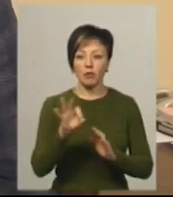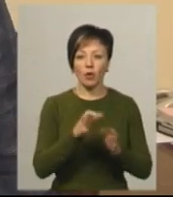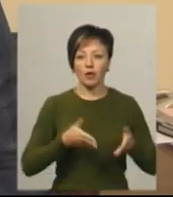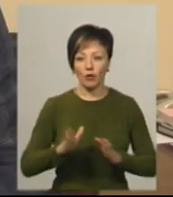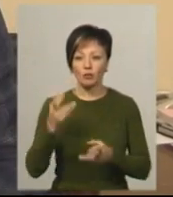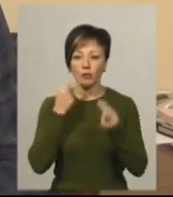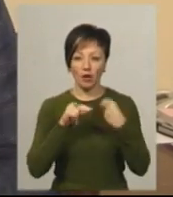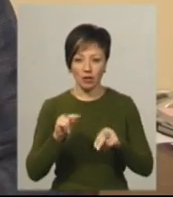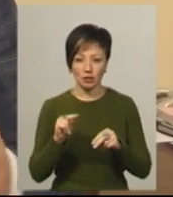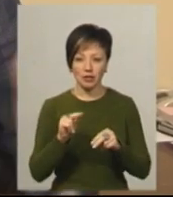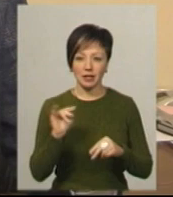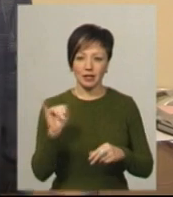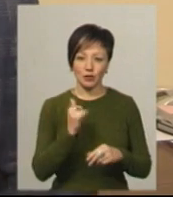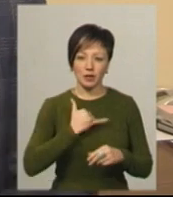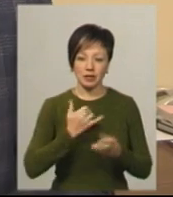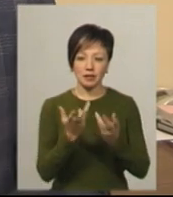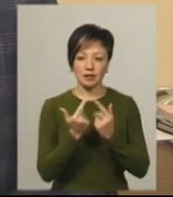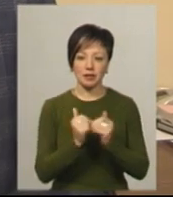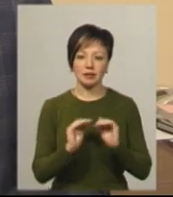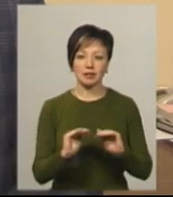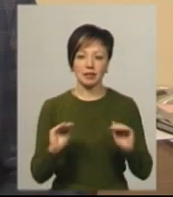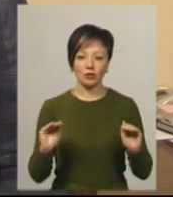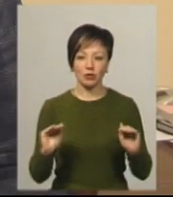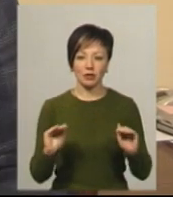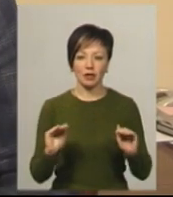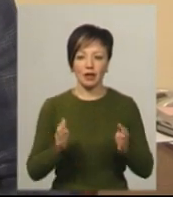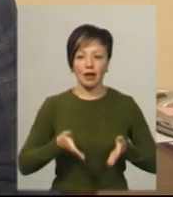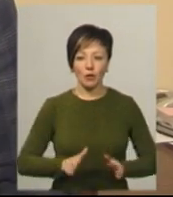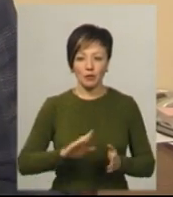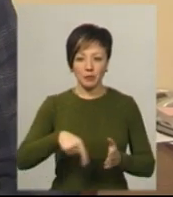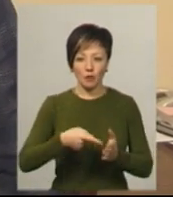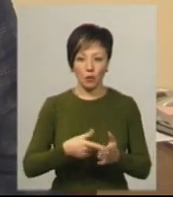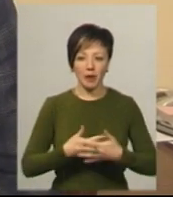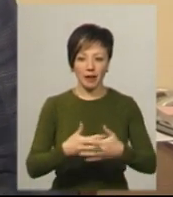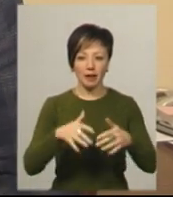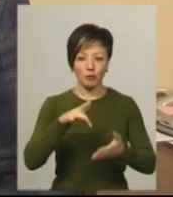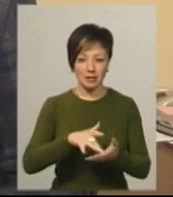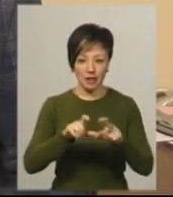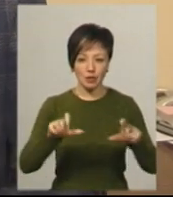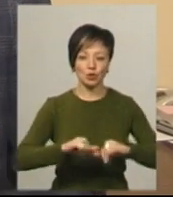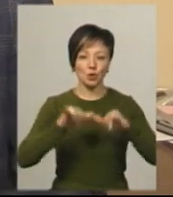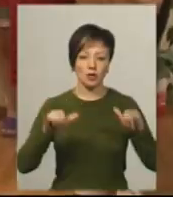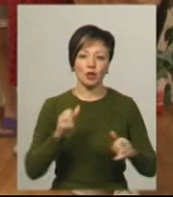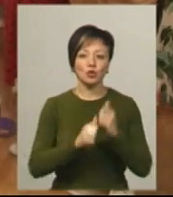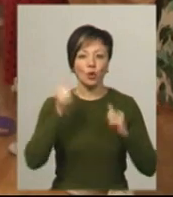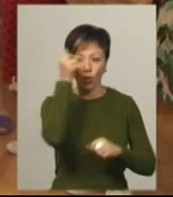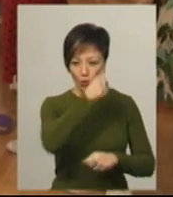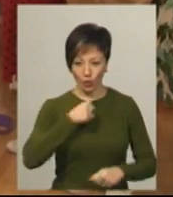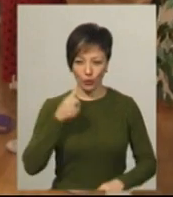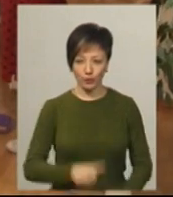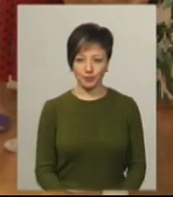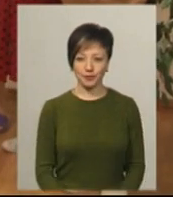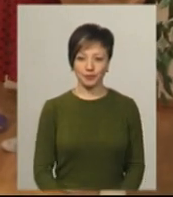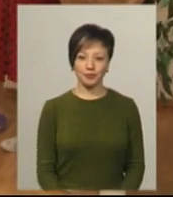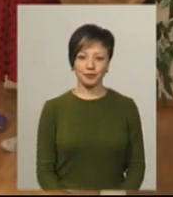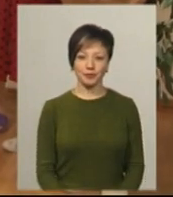народжуваності покращилась, і в нас кількість діток, які народжуються в міському перинатальному центрі, зростає з року в рік. Леся Боровець, Іван